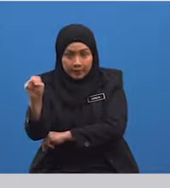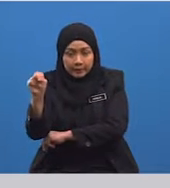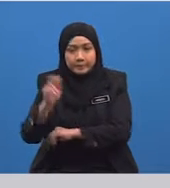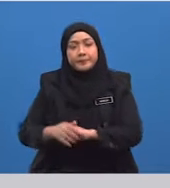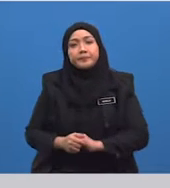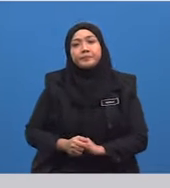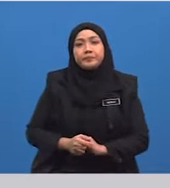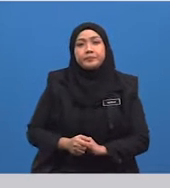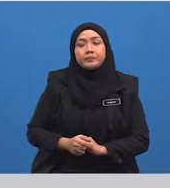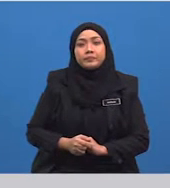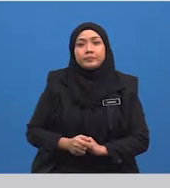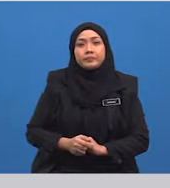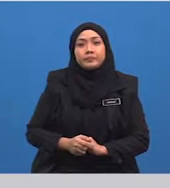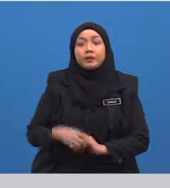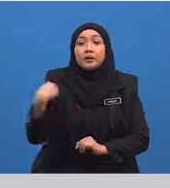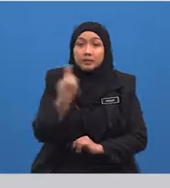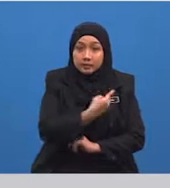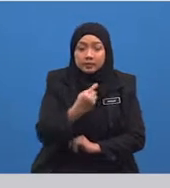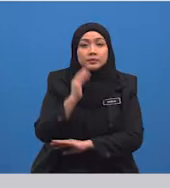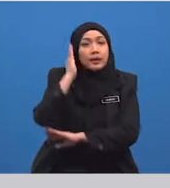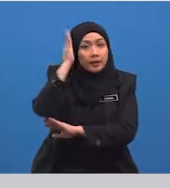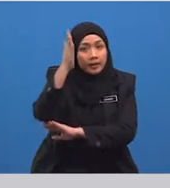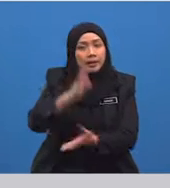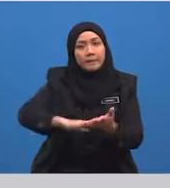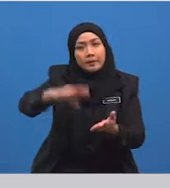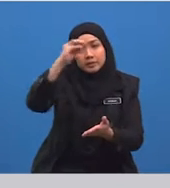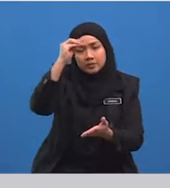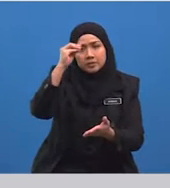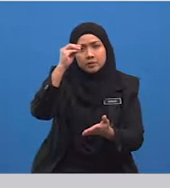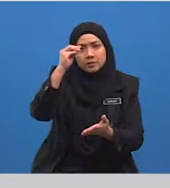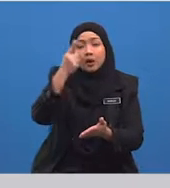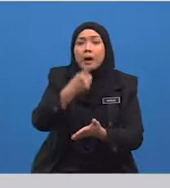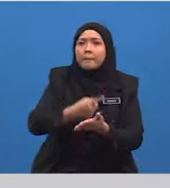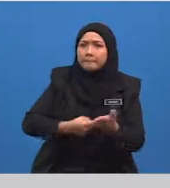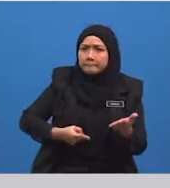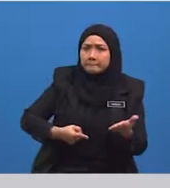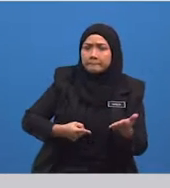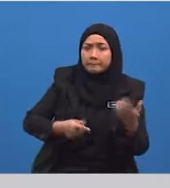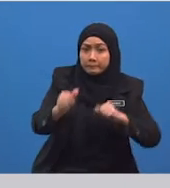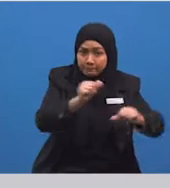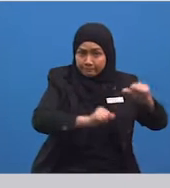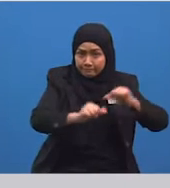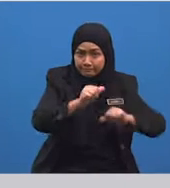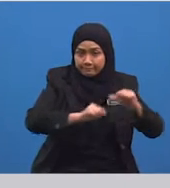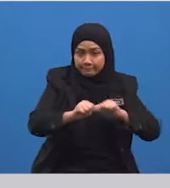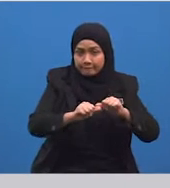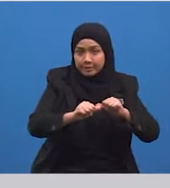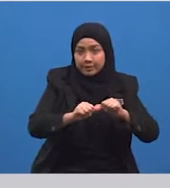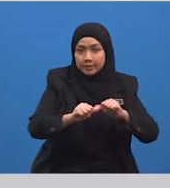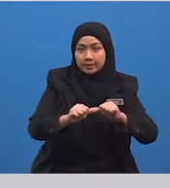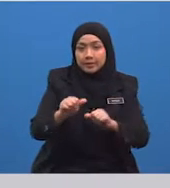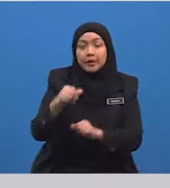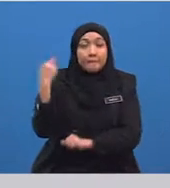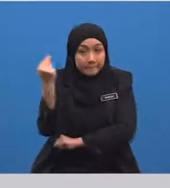Seterusnya, kita akan belajar mengenai aplikasi penutralan dalam kehidupan harian